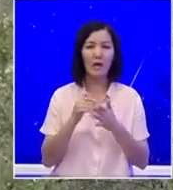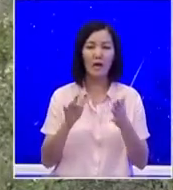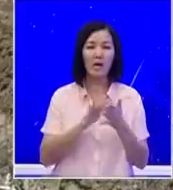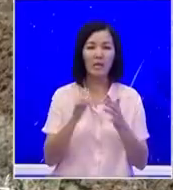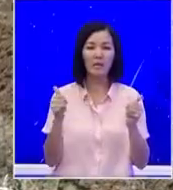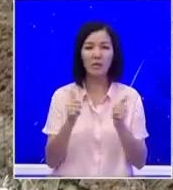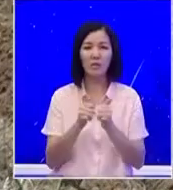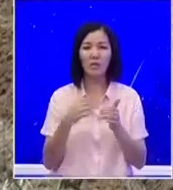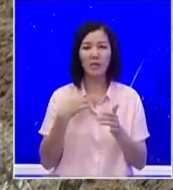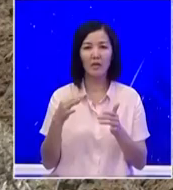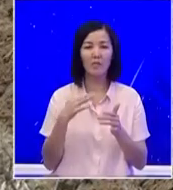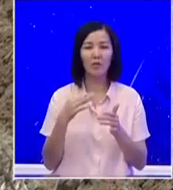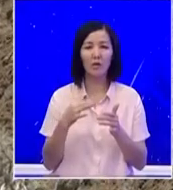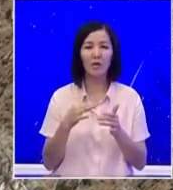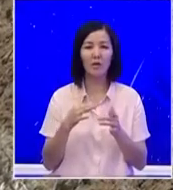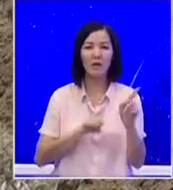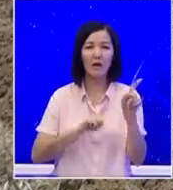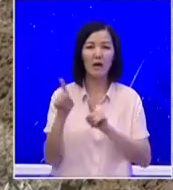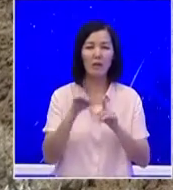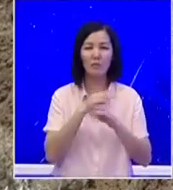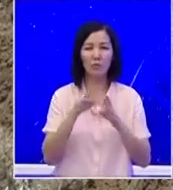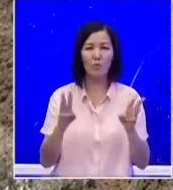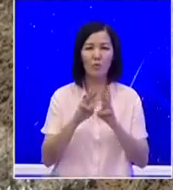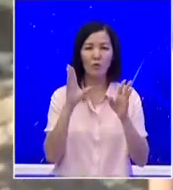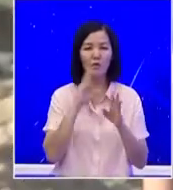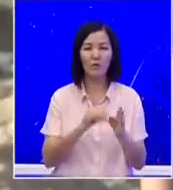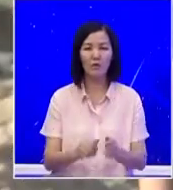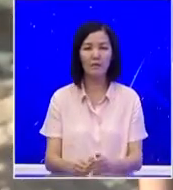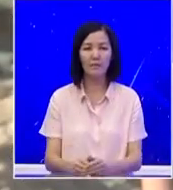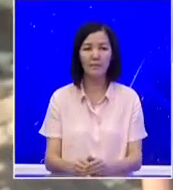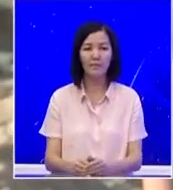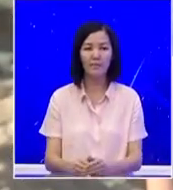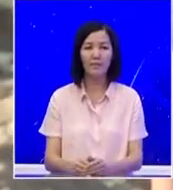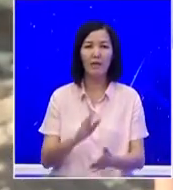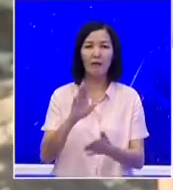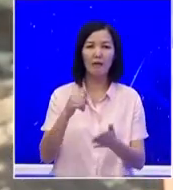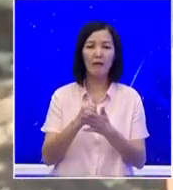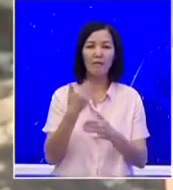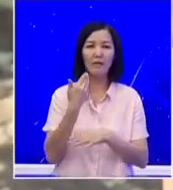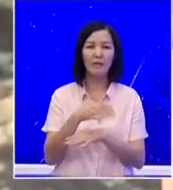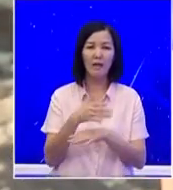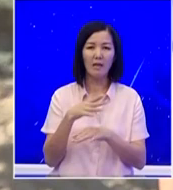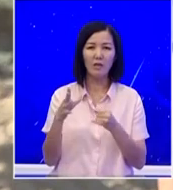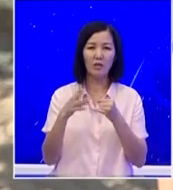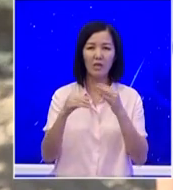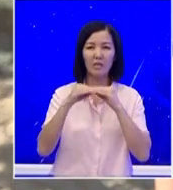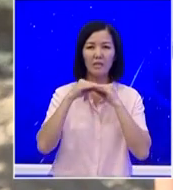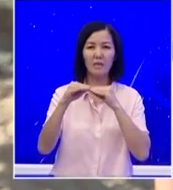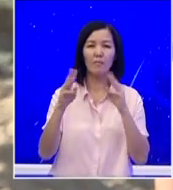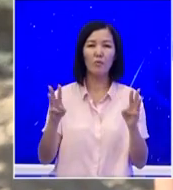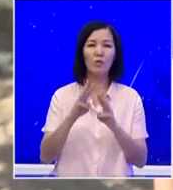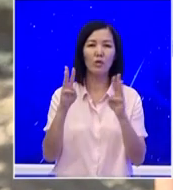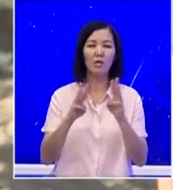адамдар немқұрайлығынан қамыс көп өртенеді дейді саладағылар. Негізгі дала өрттерінің шығу